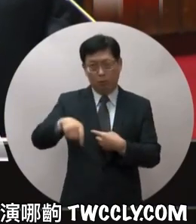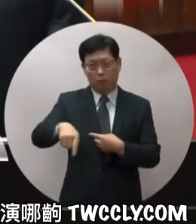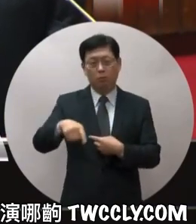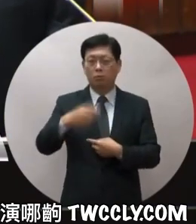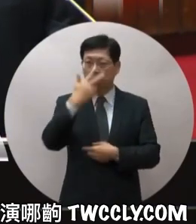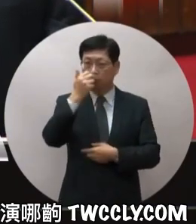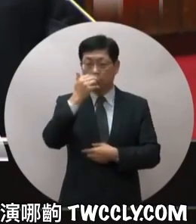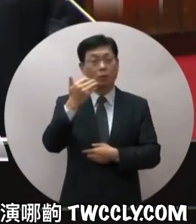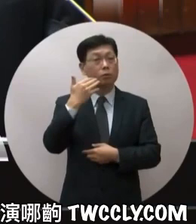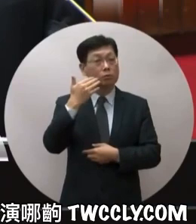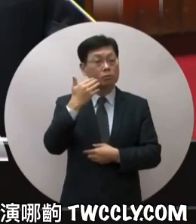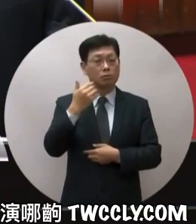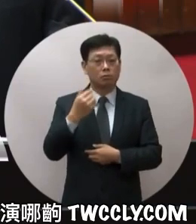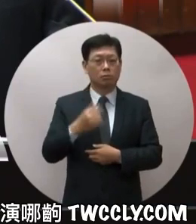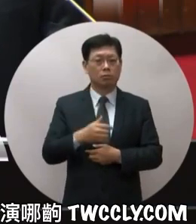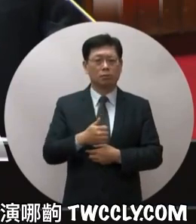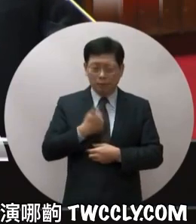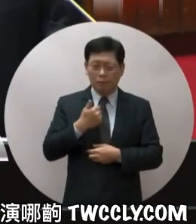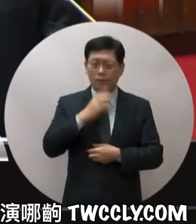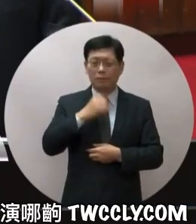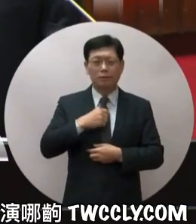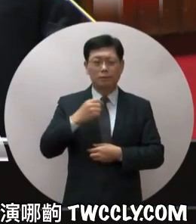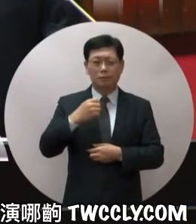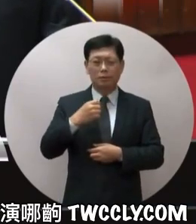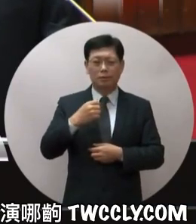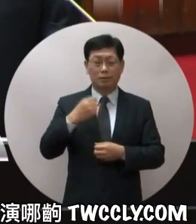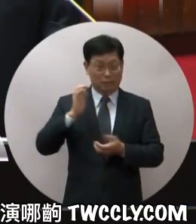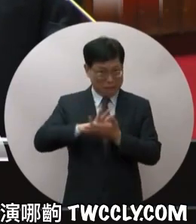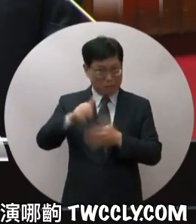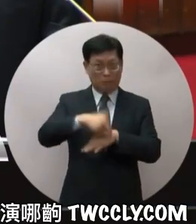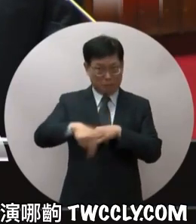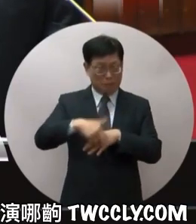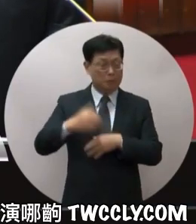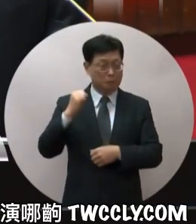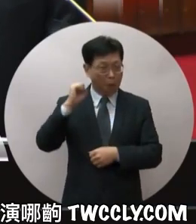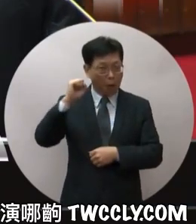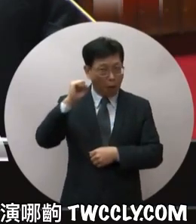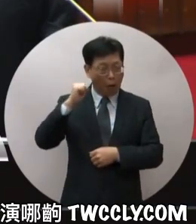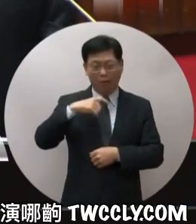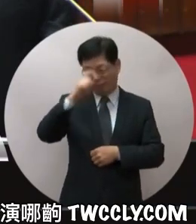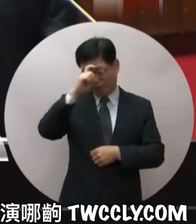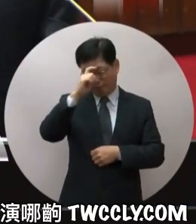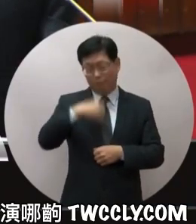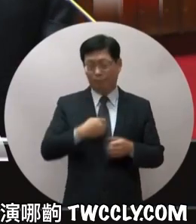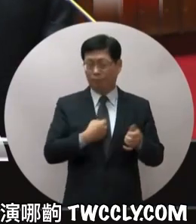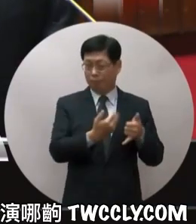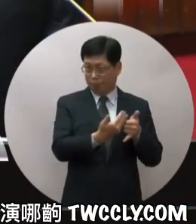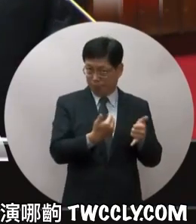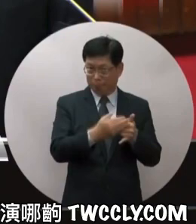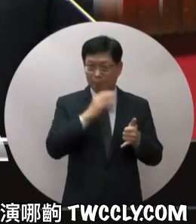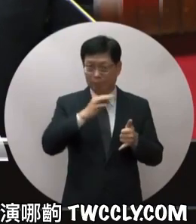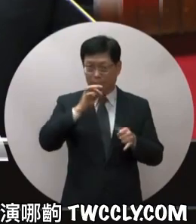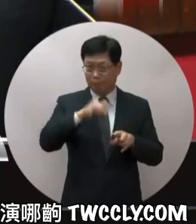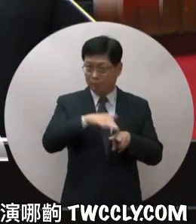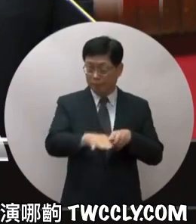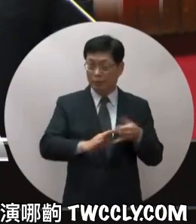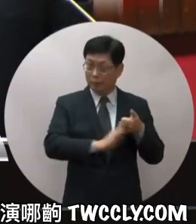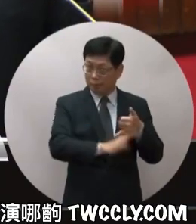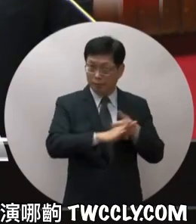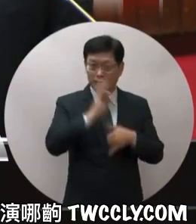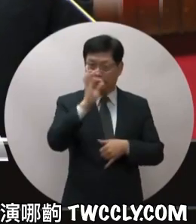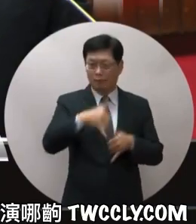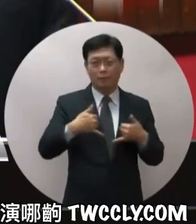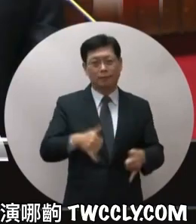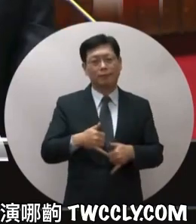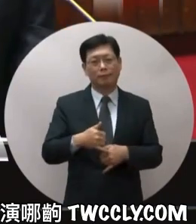我們有打有說一個不要說口號我們未來的規劃都希望西部是高鐵東部是